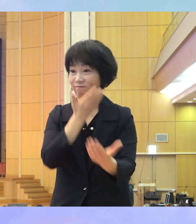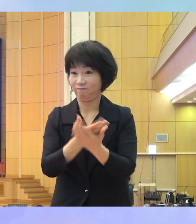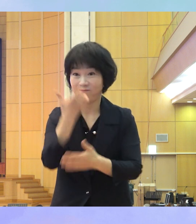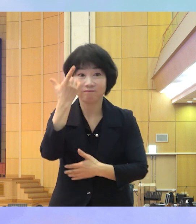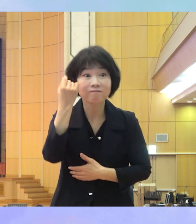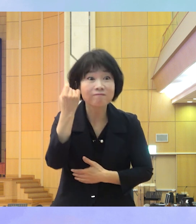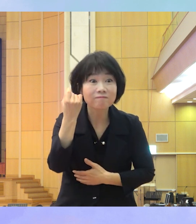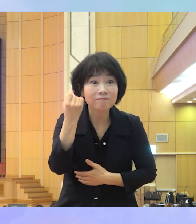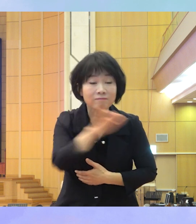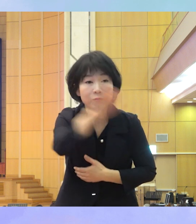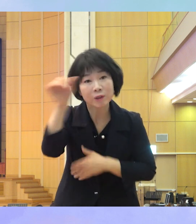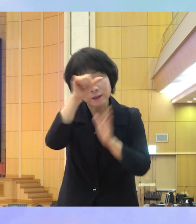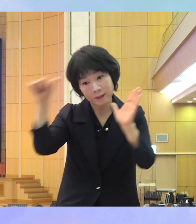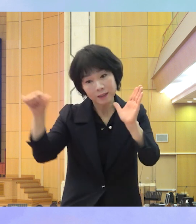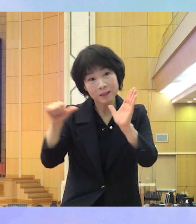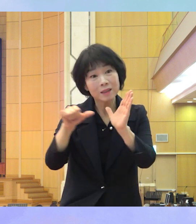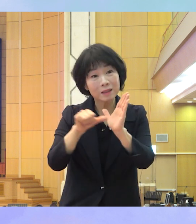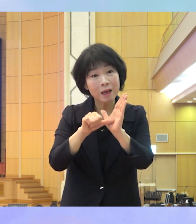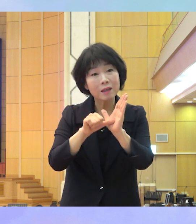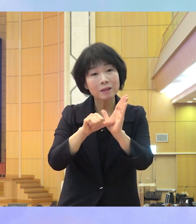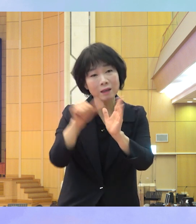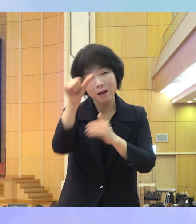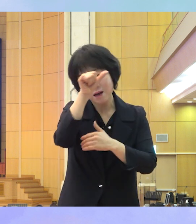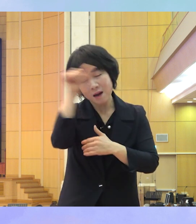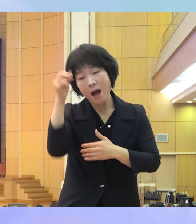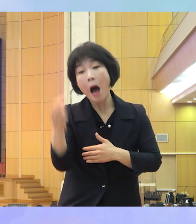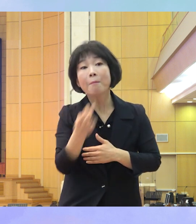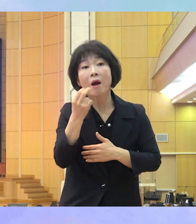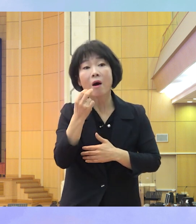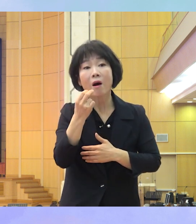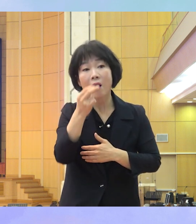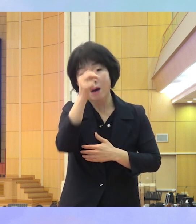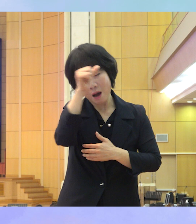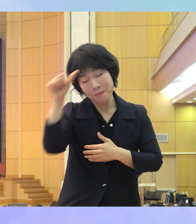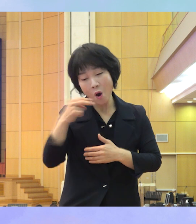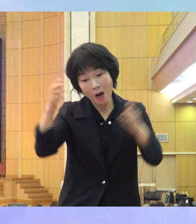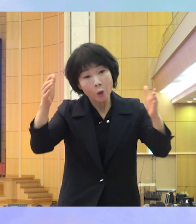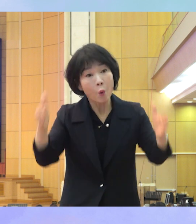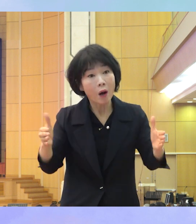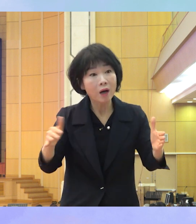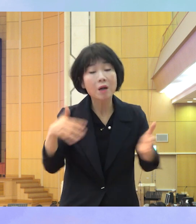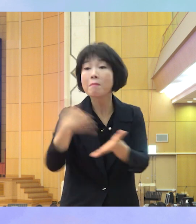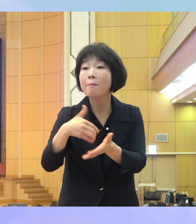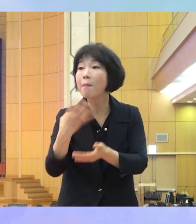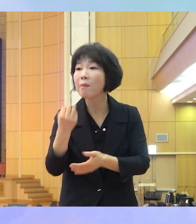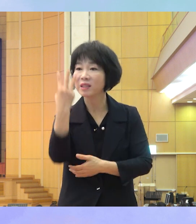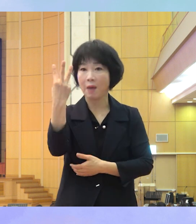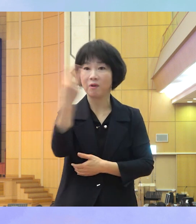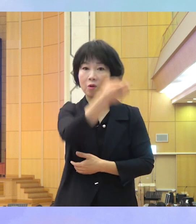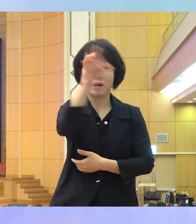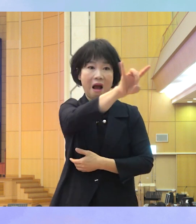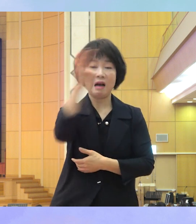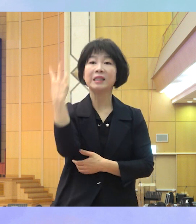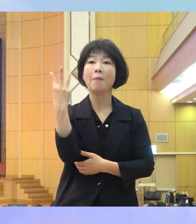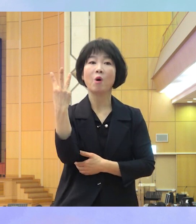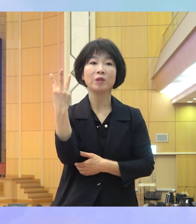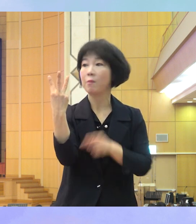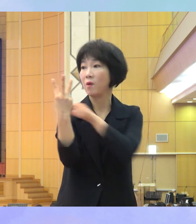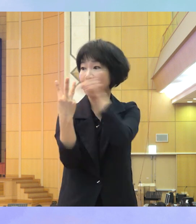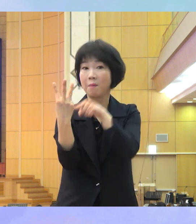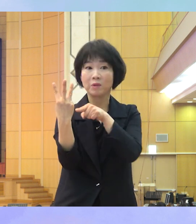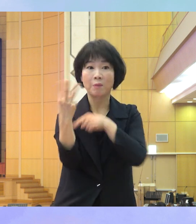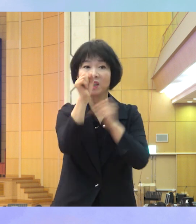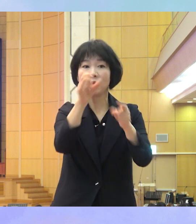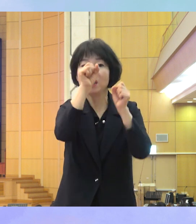인생은 한평생 동안 3번의 기회가 있다 이런 말을 합니다. 방금도 말했지만